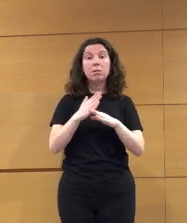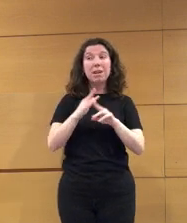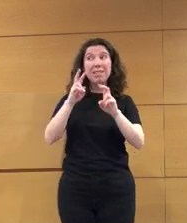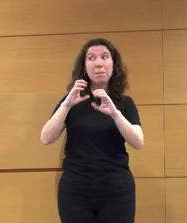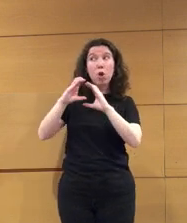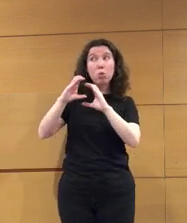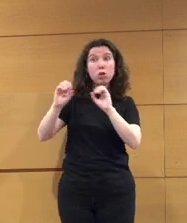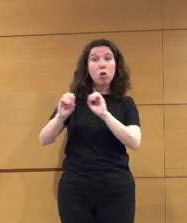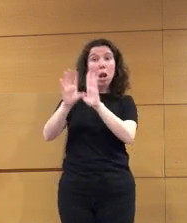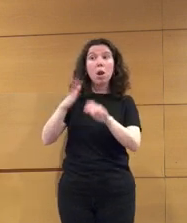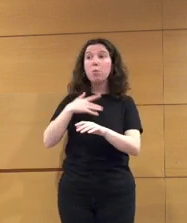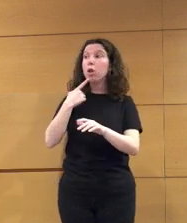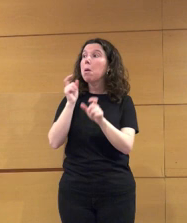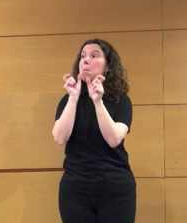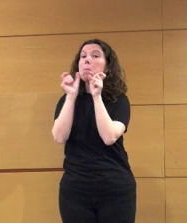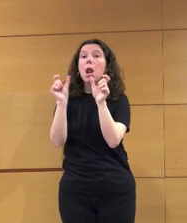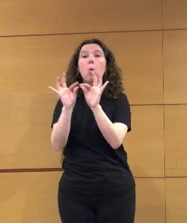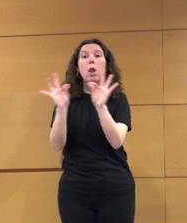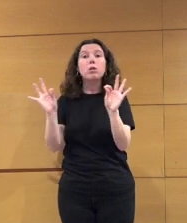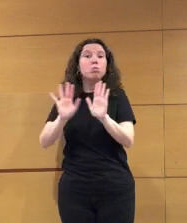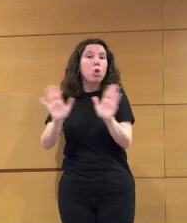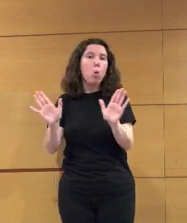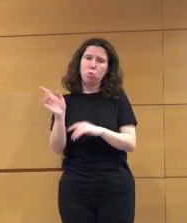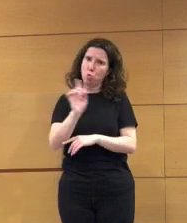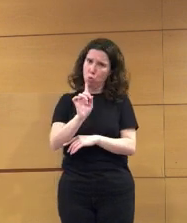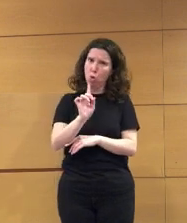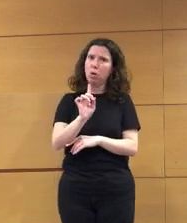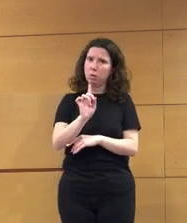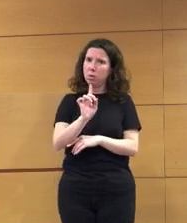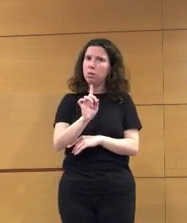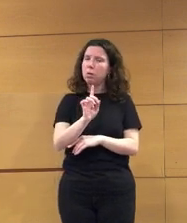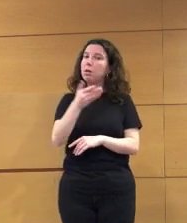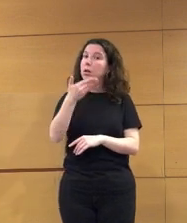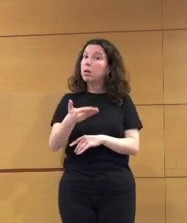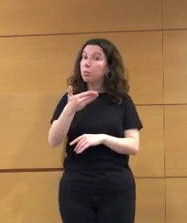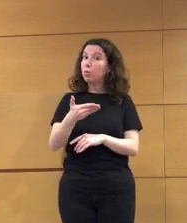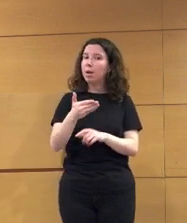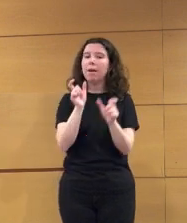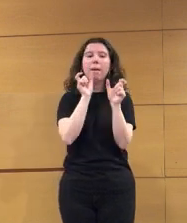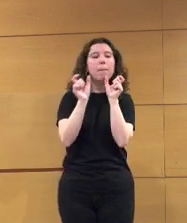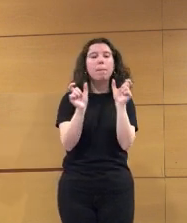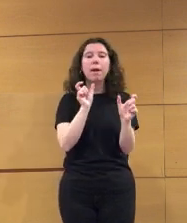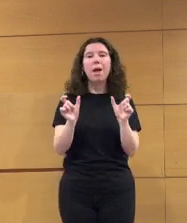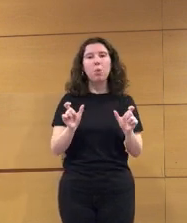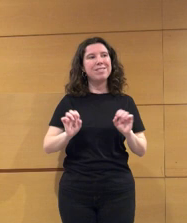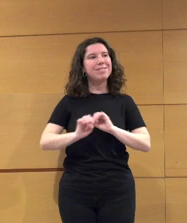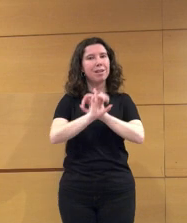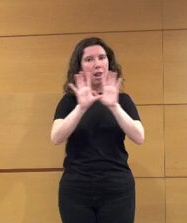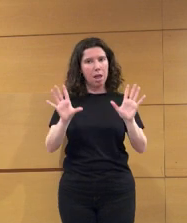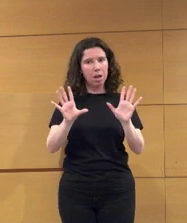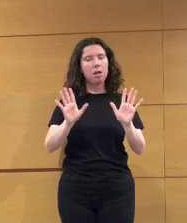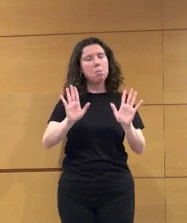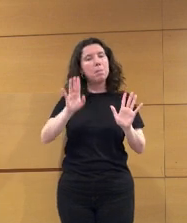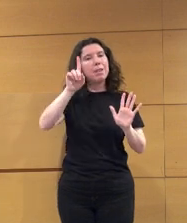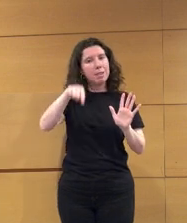només llenguatge planer, és un pilar importantíssim, és a dir, utilitzar un llenguatge clar, sinó també